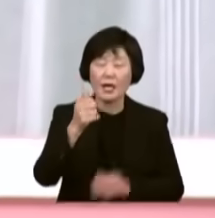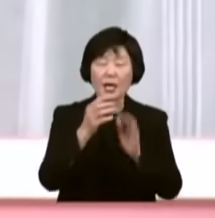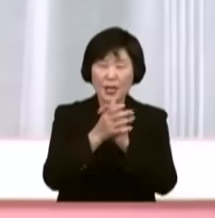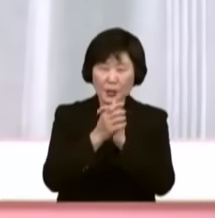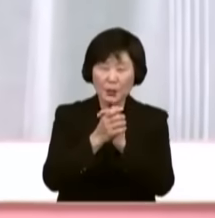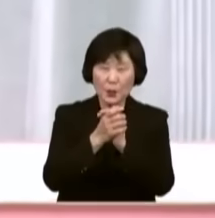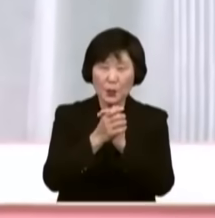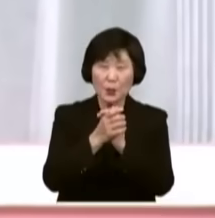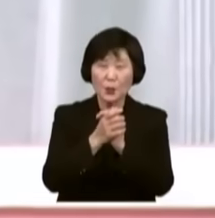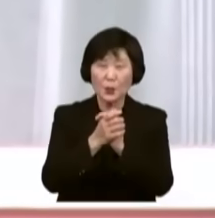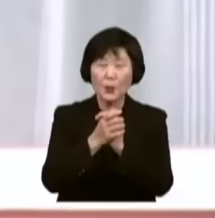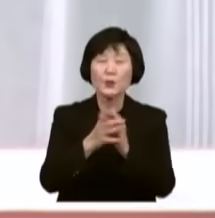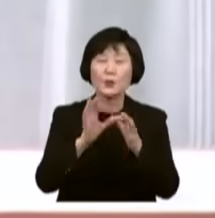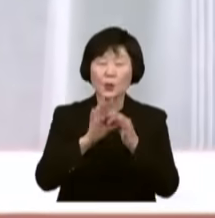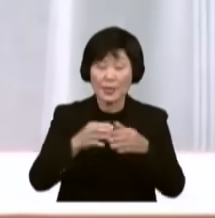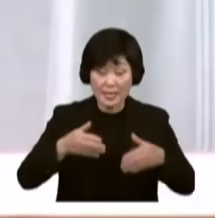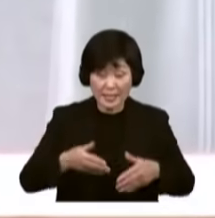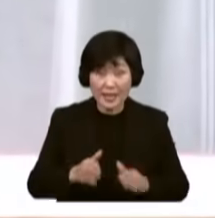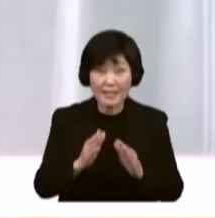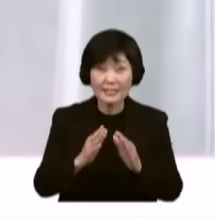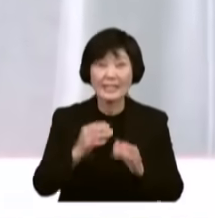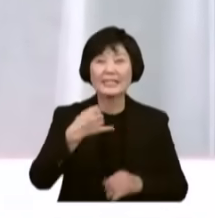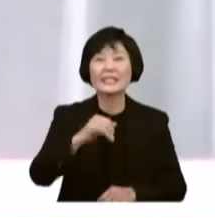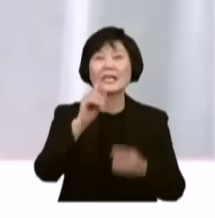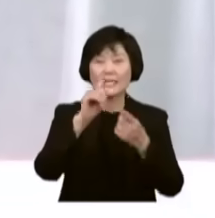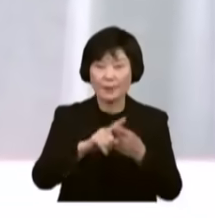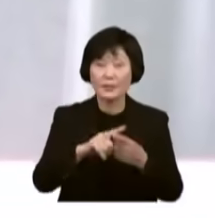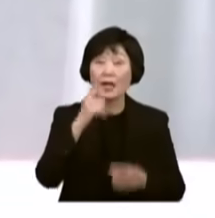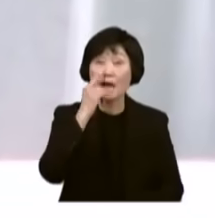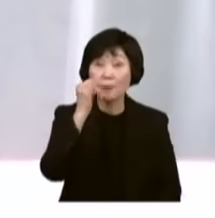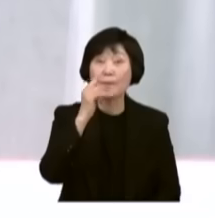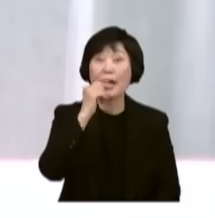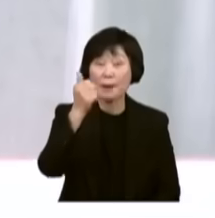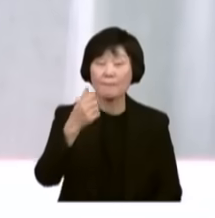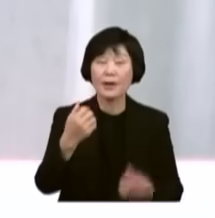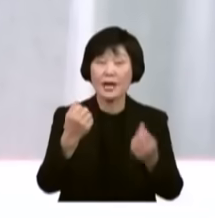기도로 태어난 딸답게 기도로 엄마 아빠 건강 책임질게.